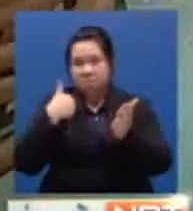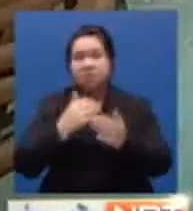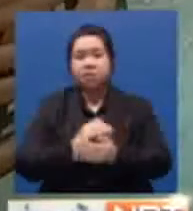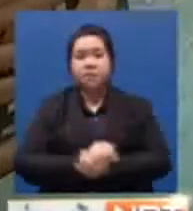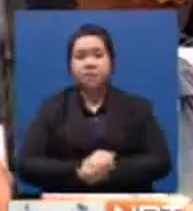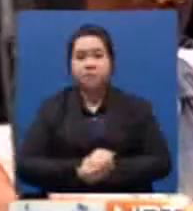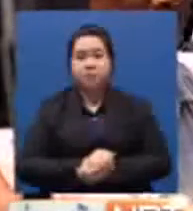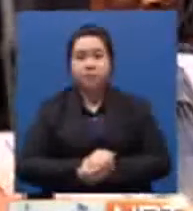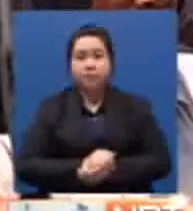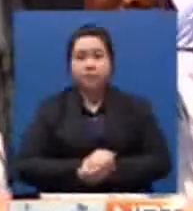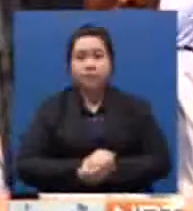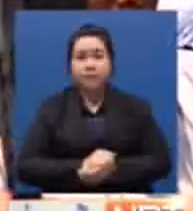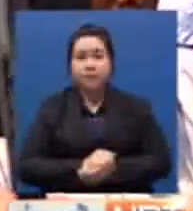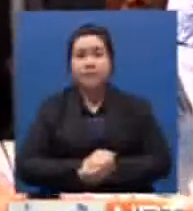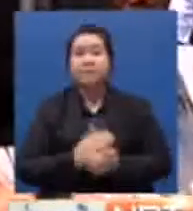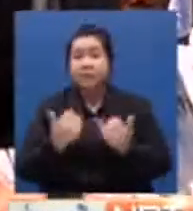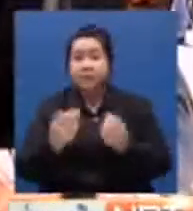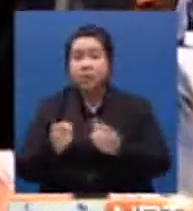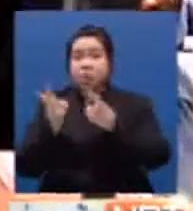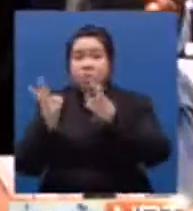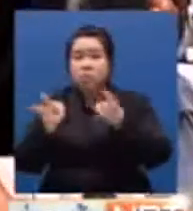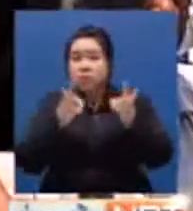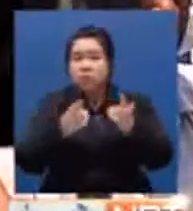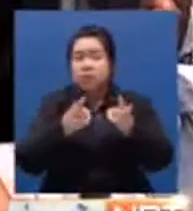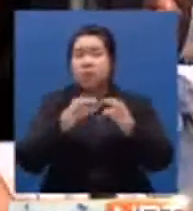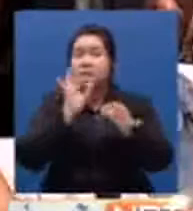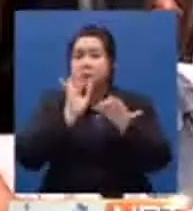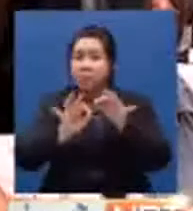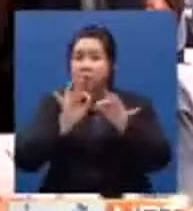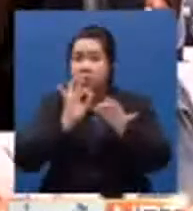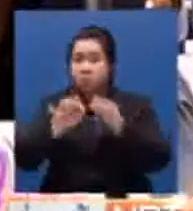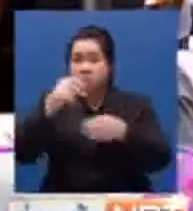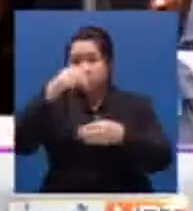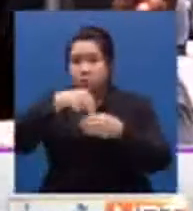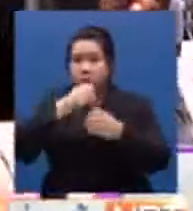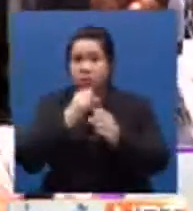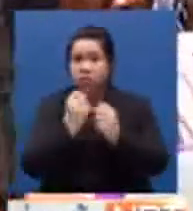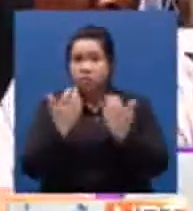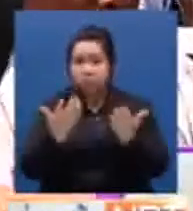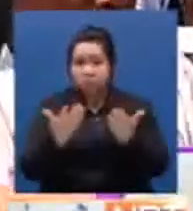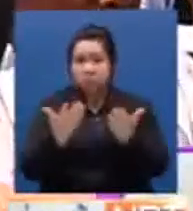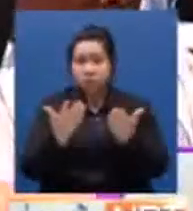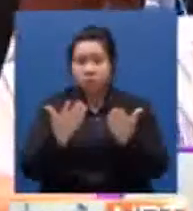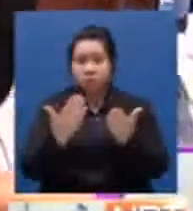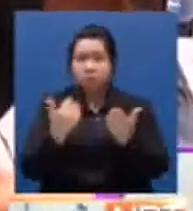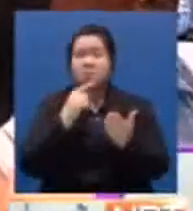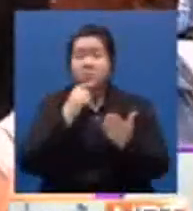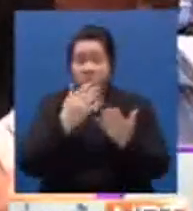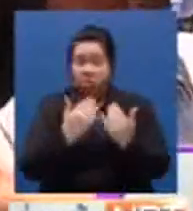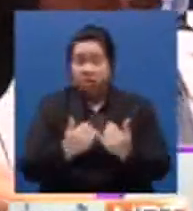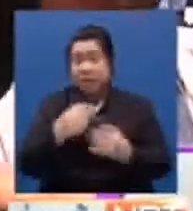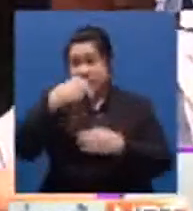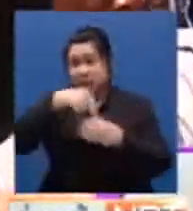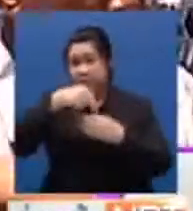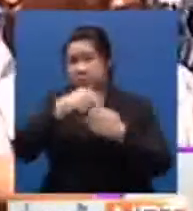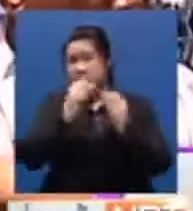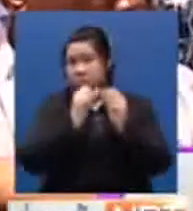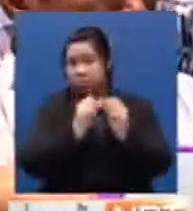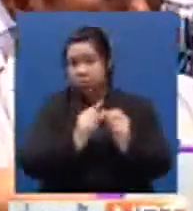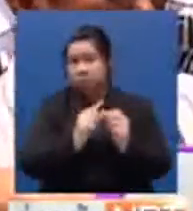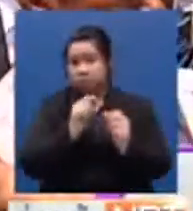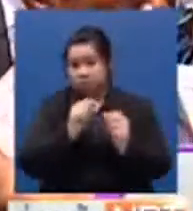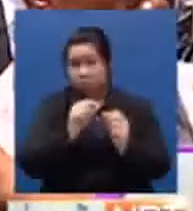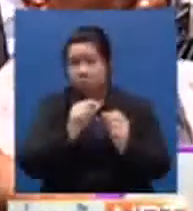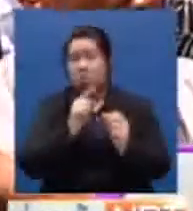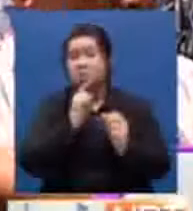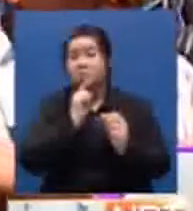คหรือวิธีการประหยัดน้ำมันก็จะทำให้เหลือน้ำมันตกค้างไอ้ส่วน